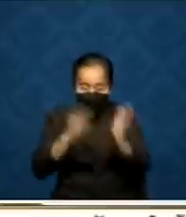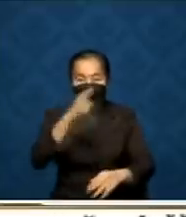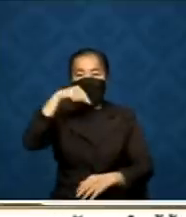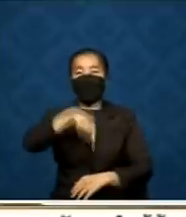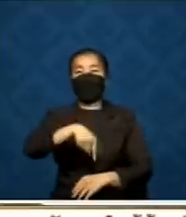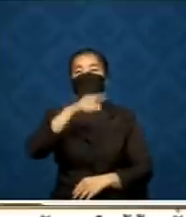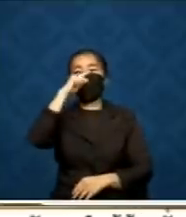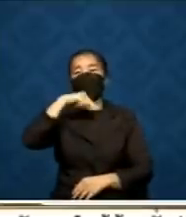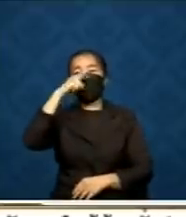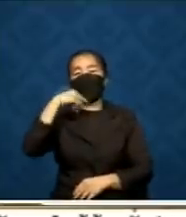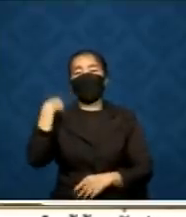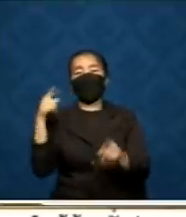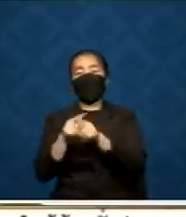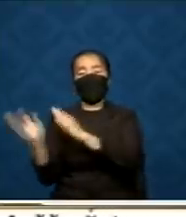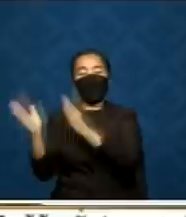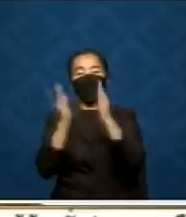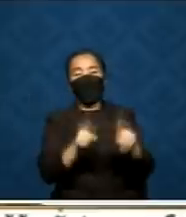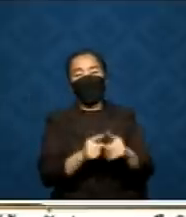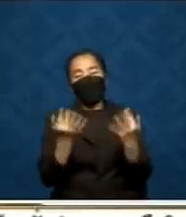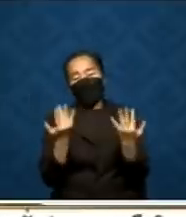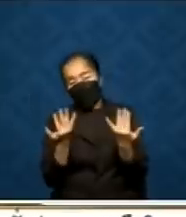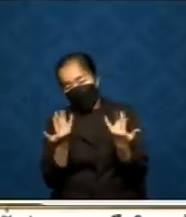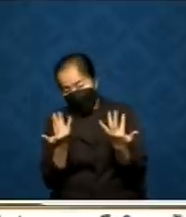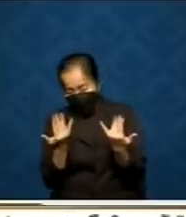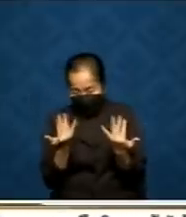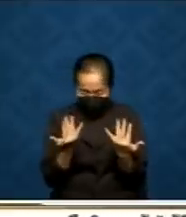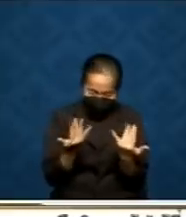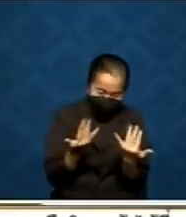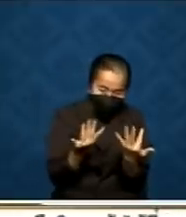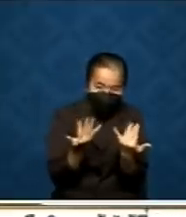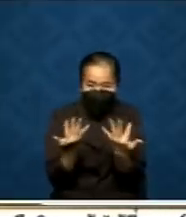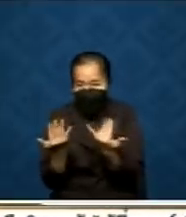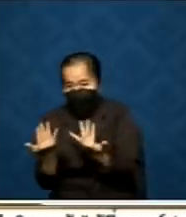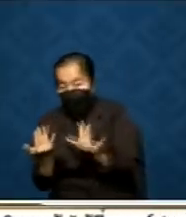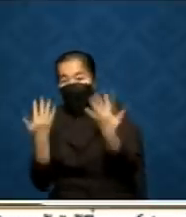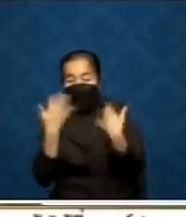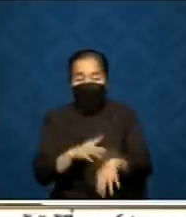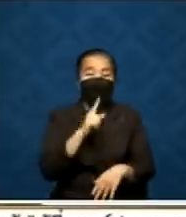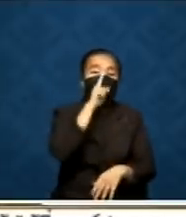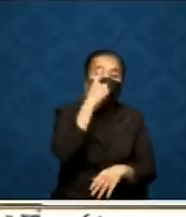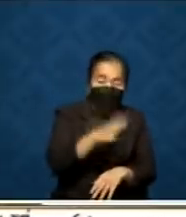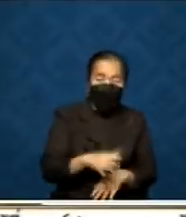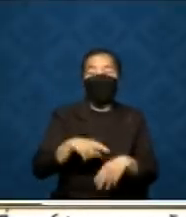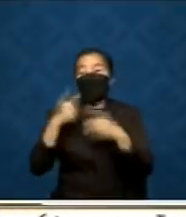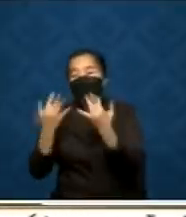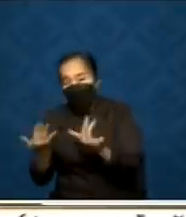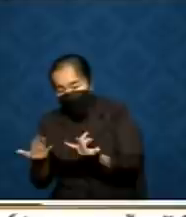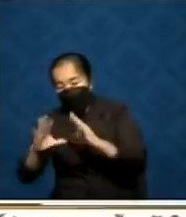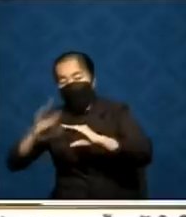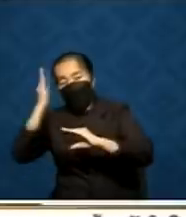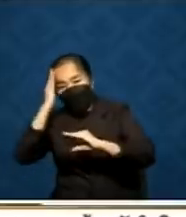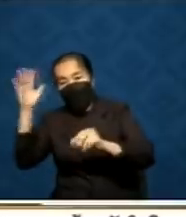ได้เพราะตัวตโอนแล้วรอตรวจแล้วนี่ต้องมารอเทียงก็เหมือนเพื่อนพูดน่ะ